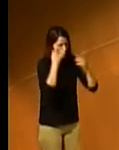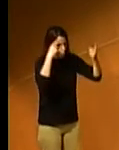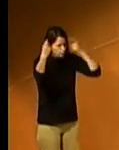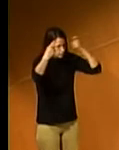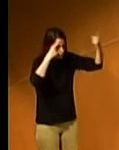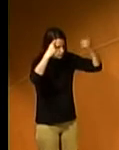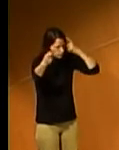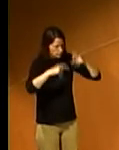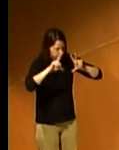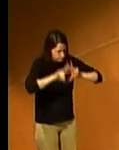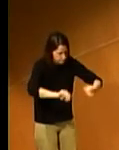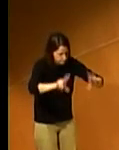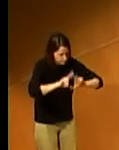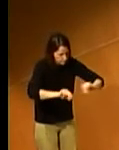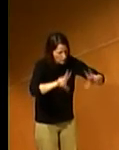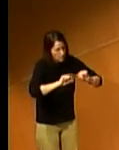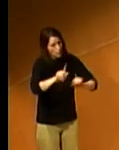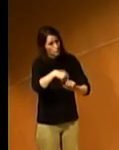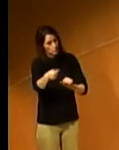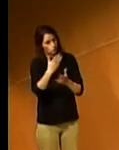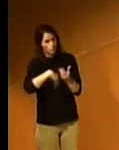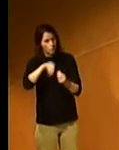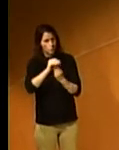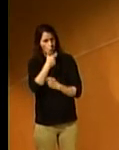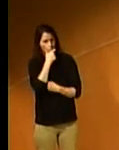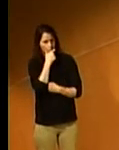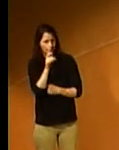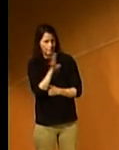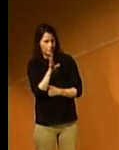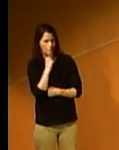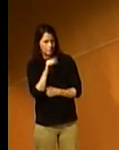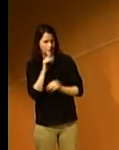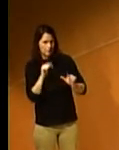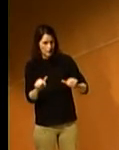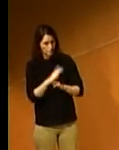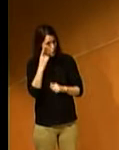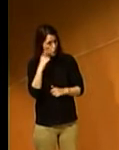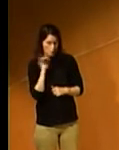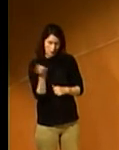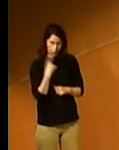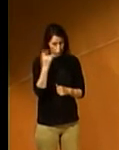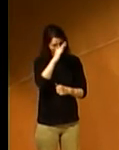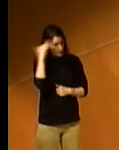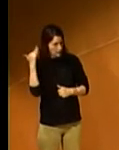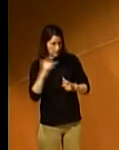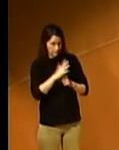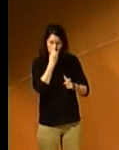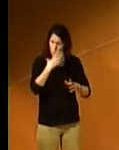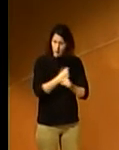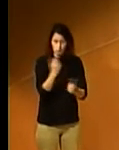goûter. Alors, chaque élève a trouvé son compte. On a fait des théâtres